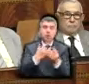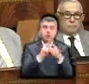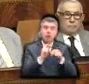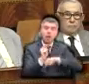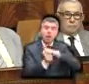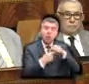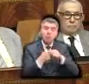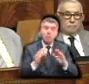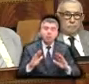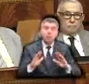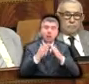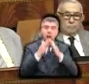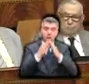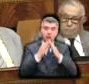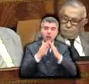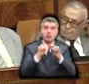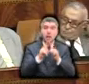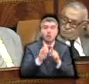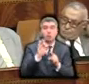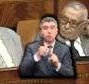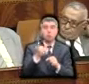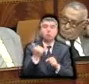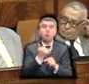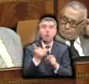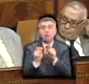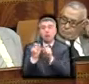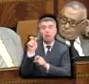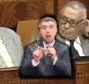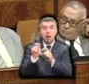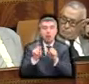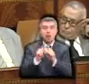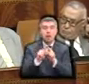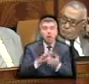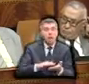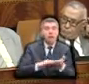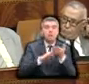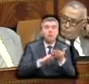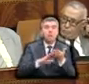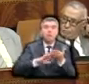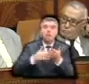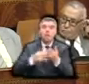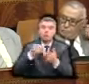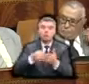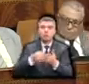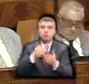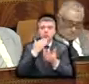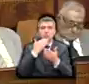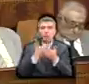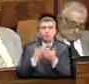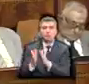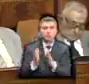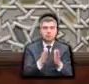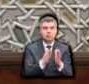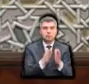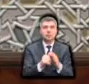والجبلي بشكل مكثف، وتعطى الفرصة أن الساكنة تعيش في كرامة وعدالة اجتماعية في المستوى الذي يليق. شكرا لكم.